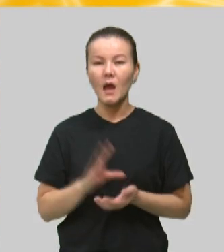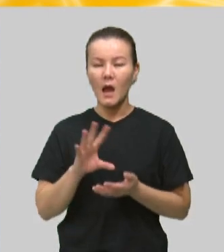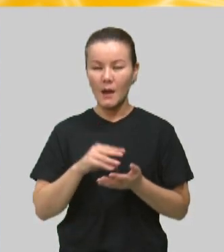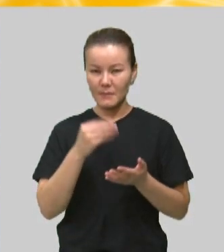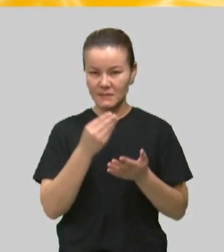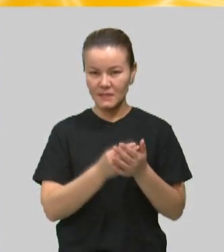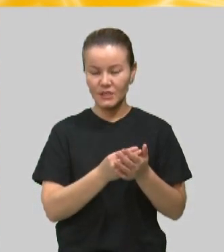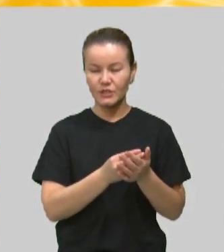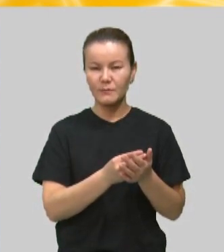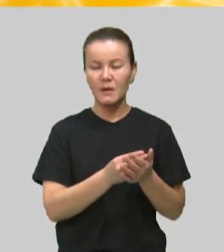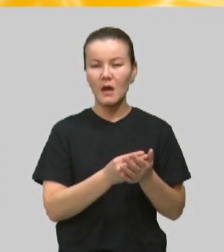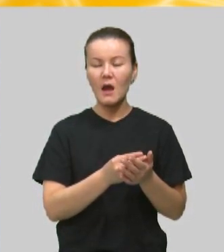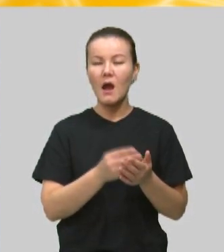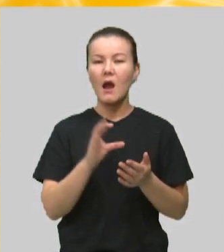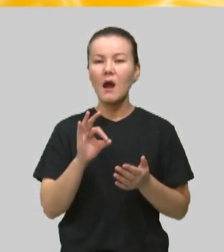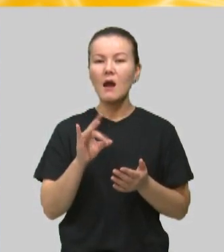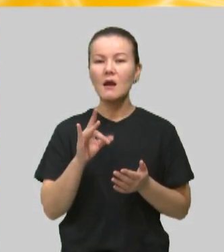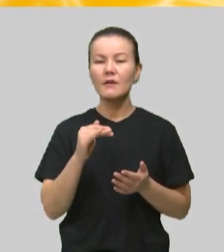Обозначим орфограммы.